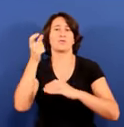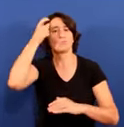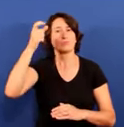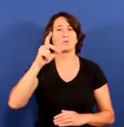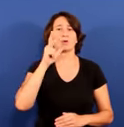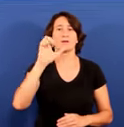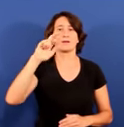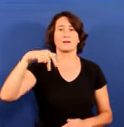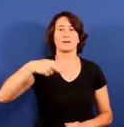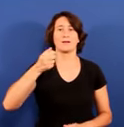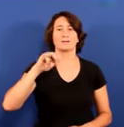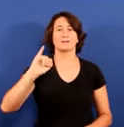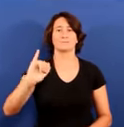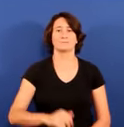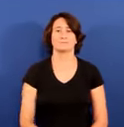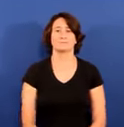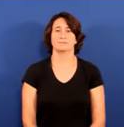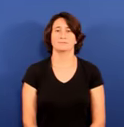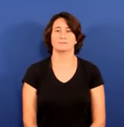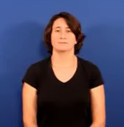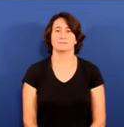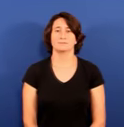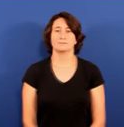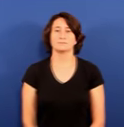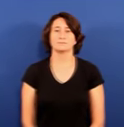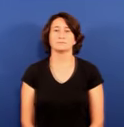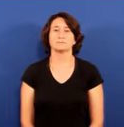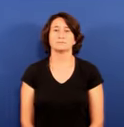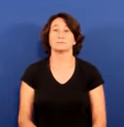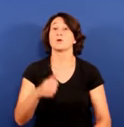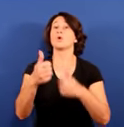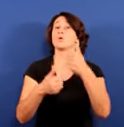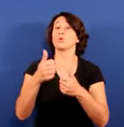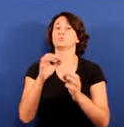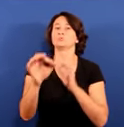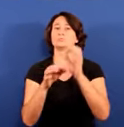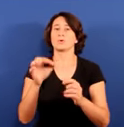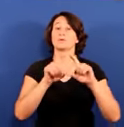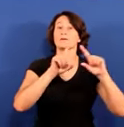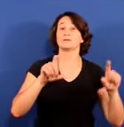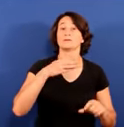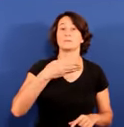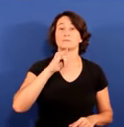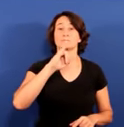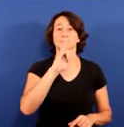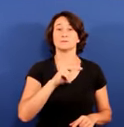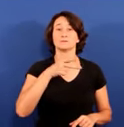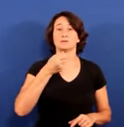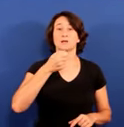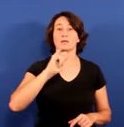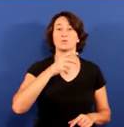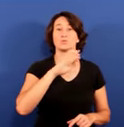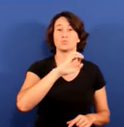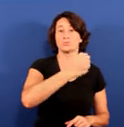azken batean eguneroko kultura jardueretan euskara erabiltzea. Gaineratu du lortu behar dena dela euskara erakargarria